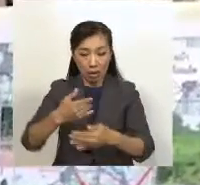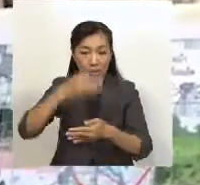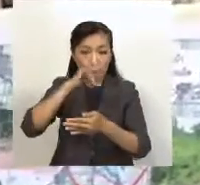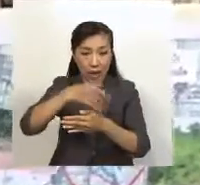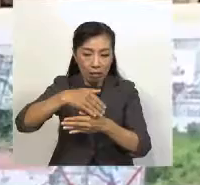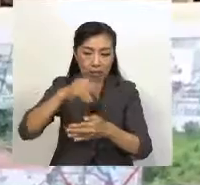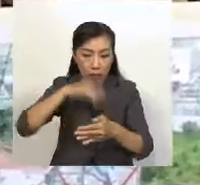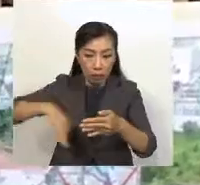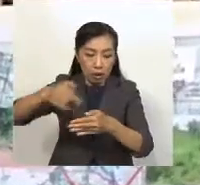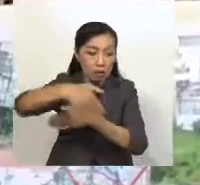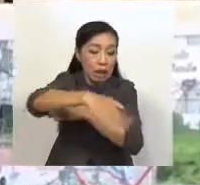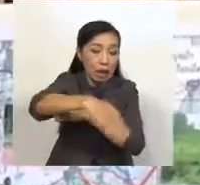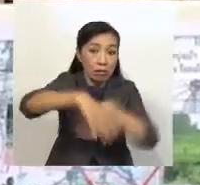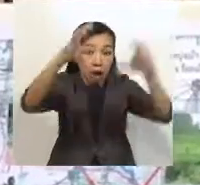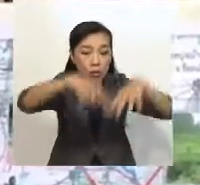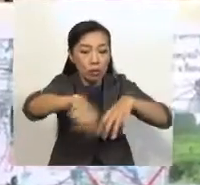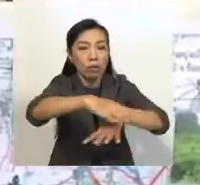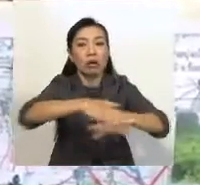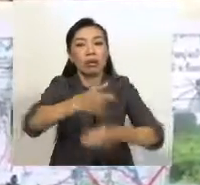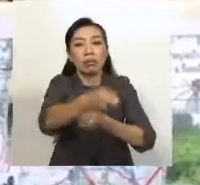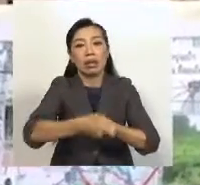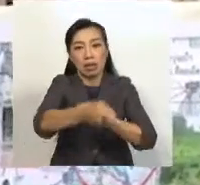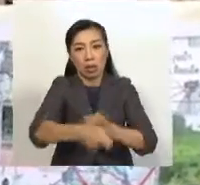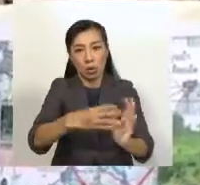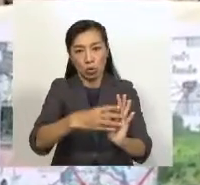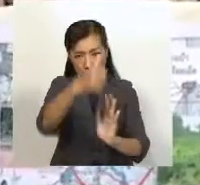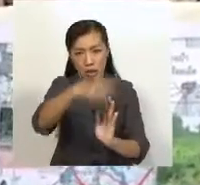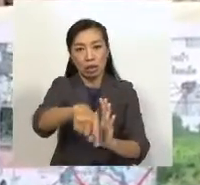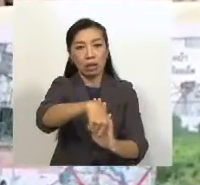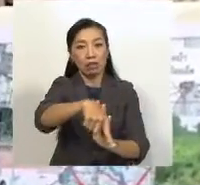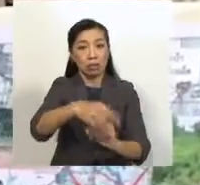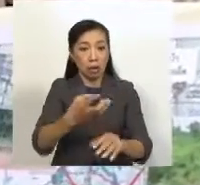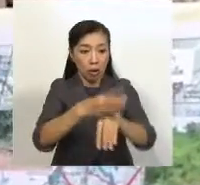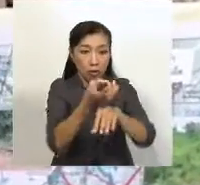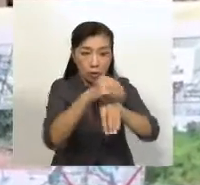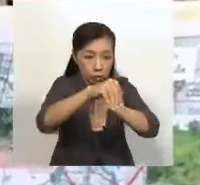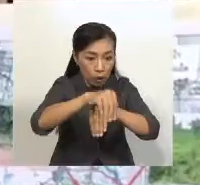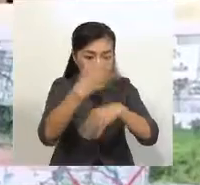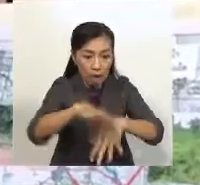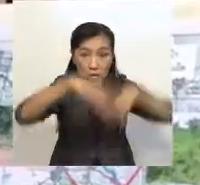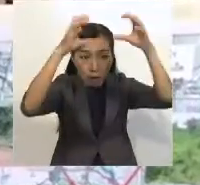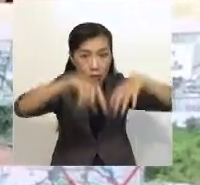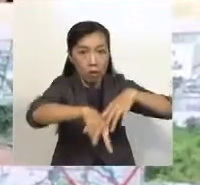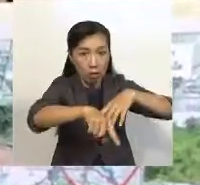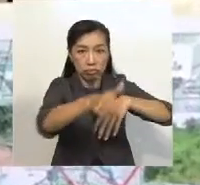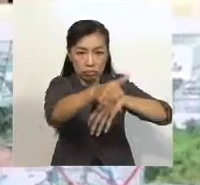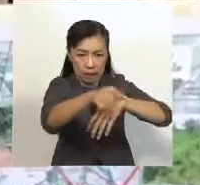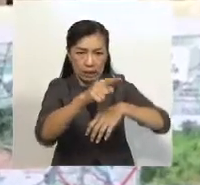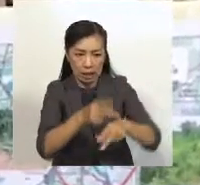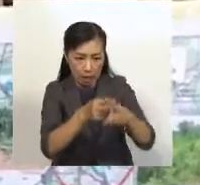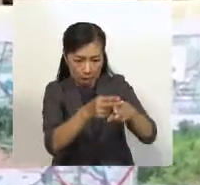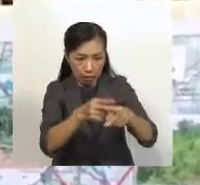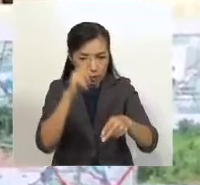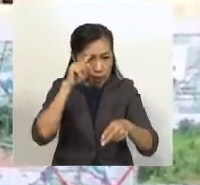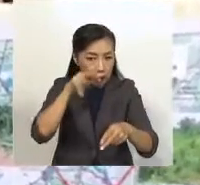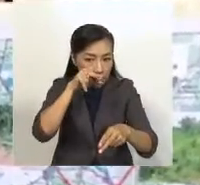ำอันนี้เป็นผลดีกับพี่น้องเกษตรกรที่ได้ทำการเกษตรไว้แล้วนะครับตรงนี้ก็ควรที่จะพยายามหาแหล่งเก็บน้ำเก็